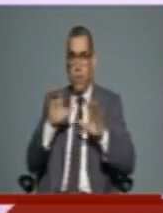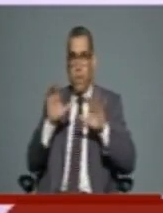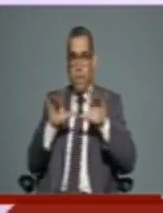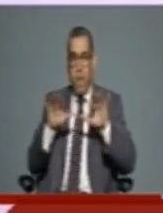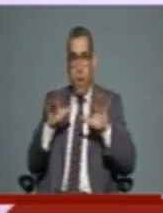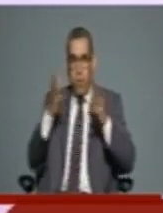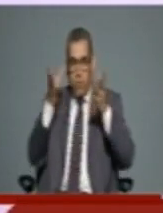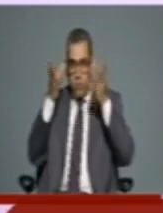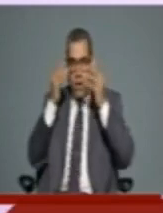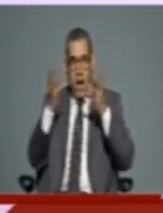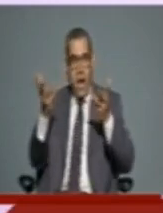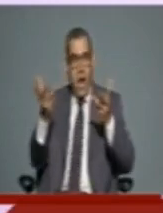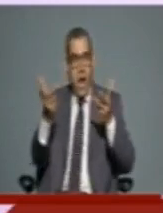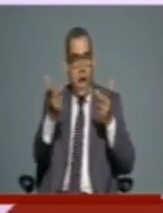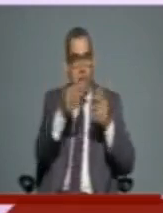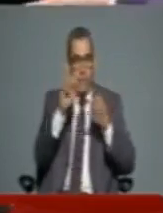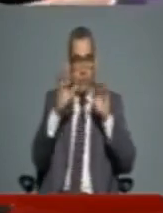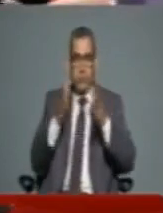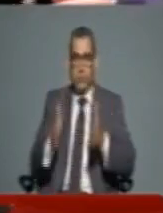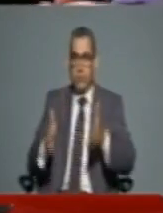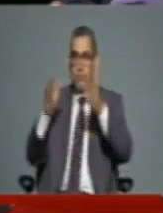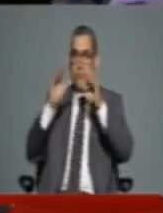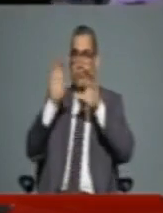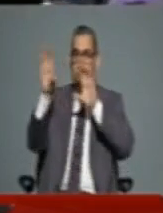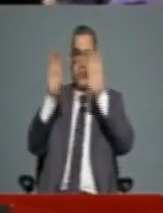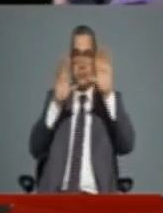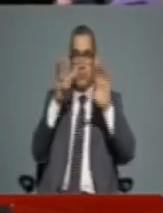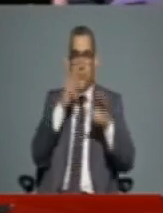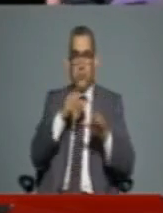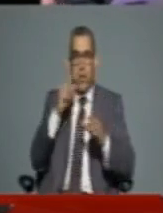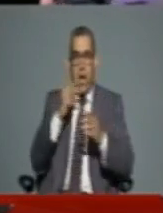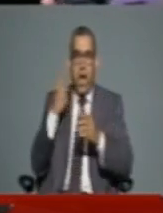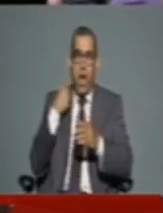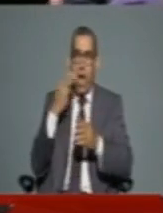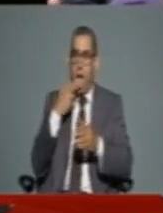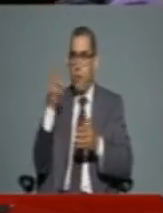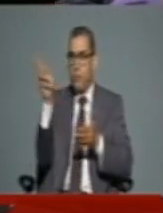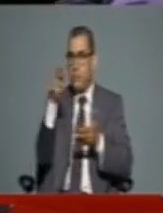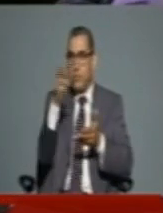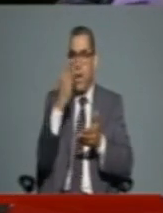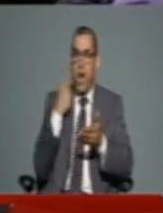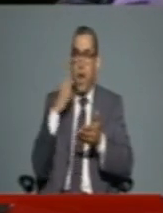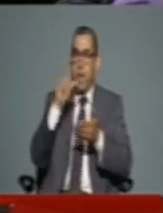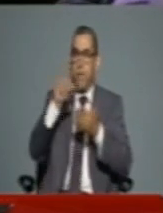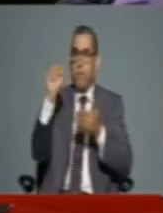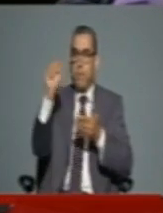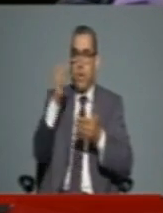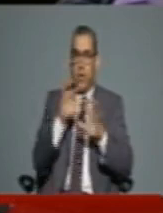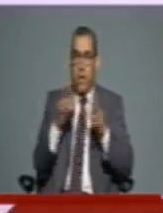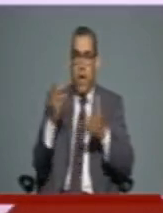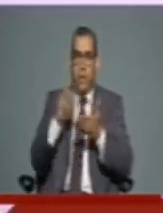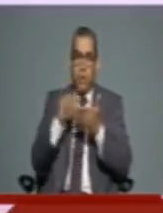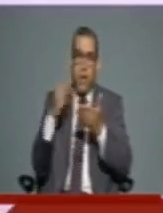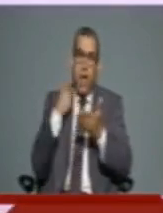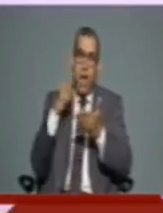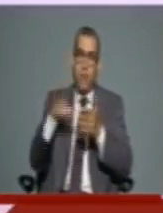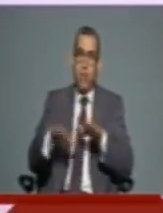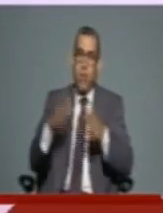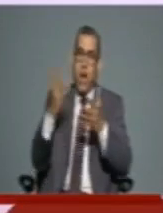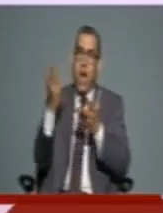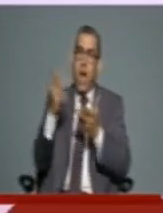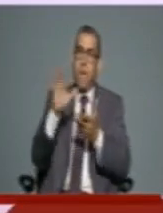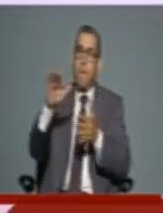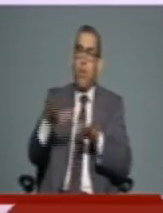متكامل، بأكواد للسلعة، الرف معروف بالكود، السلعة معروفة بالكمية وبالكود، كل